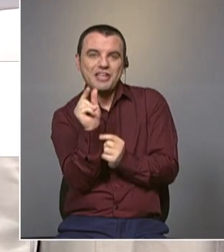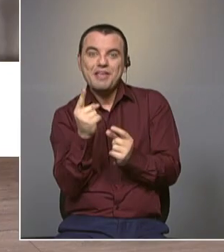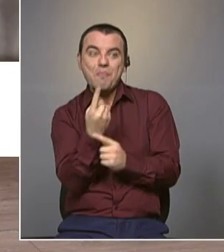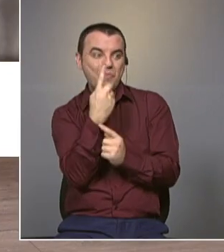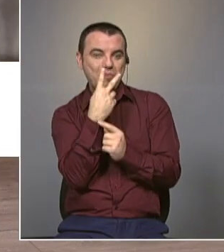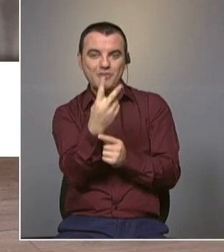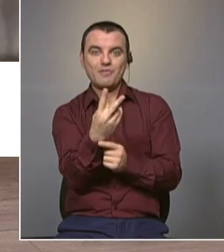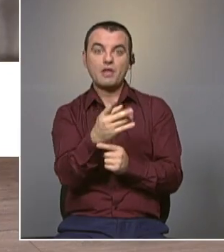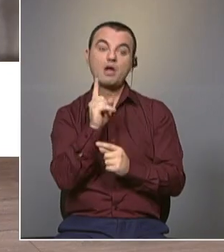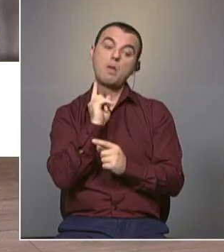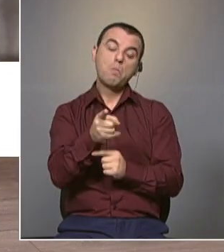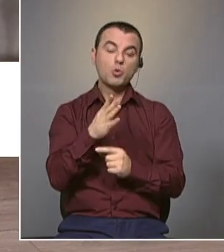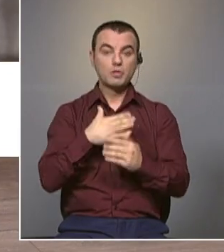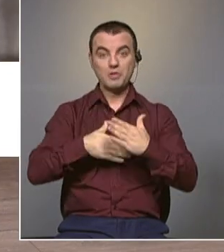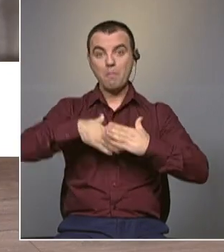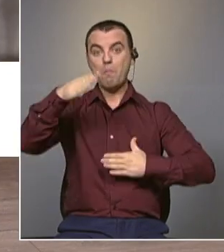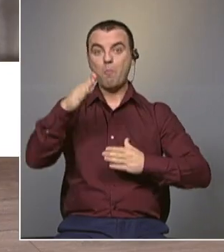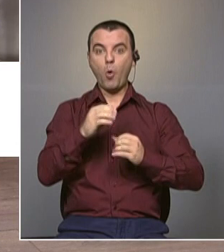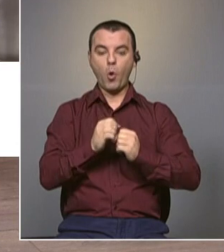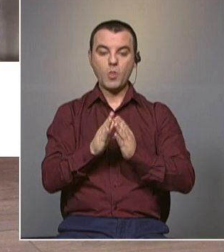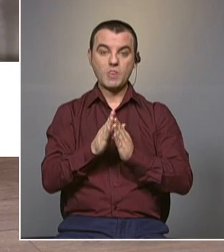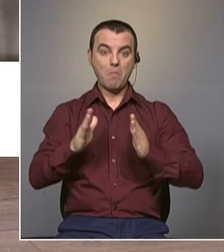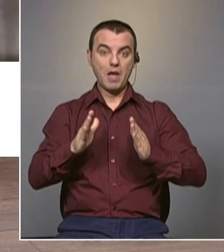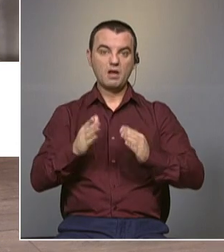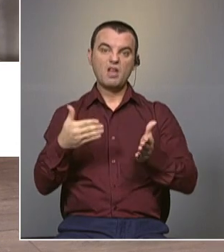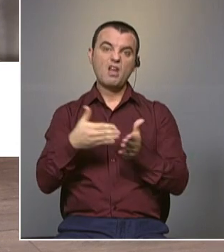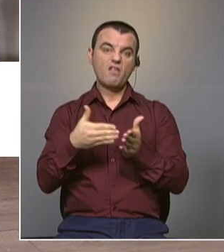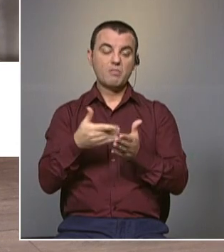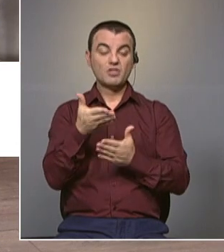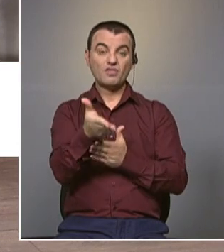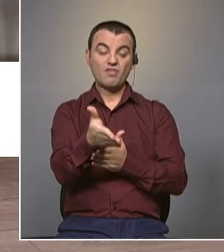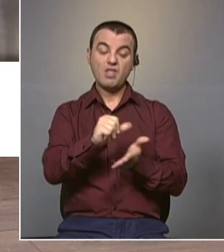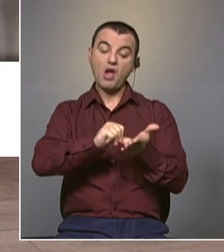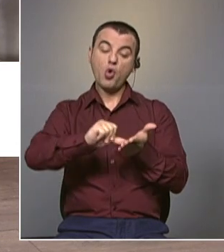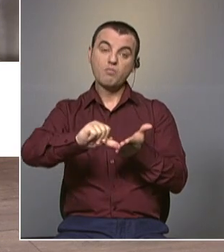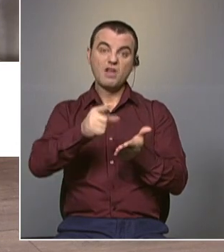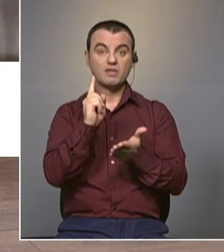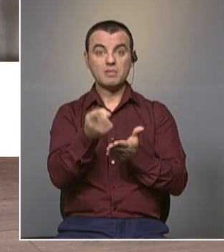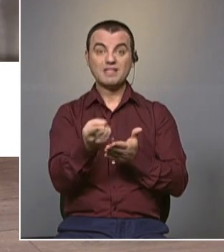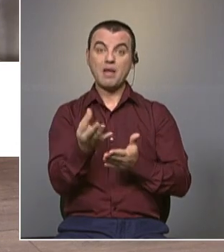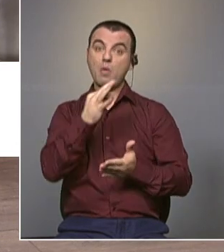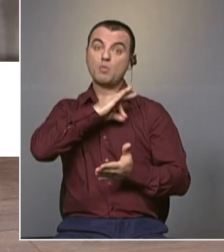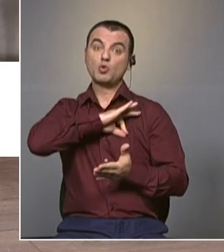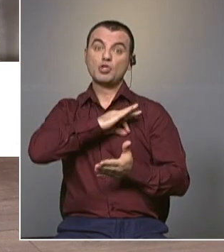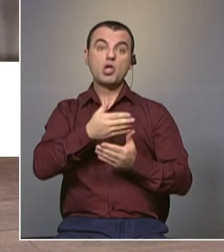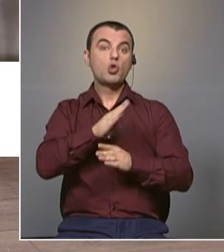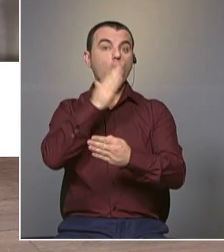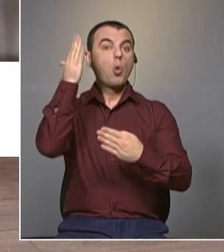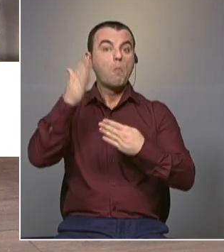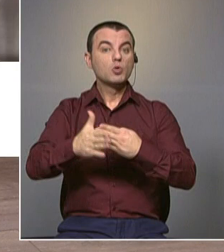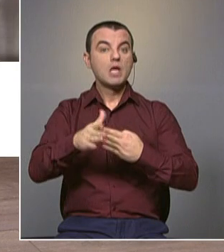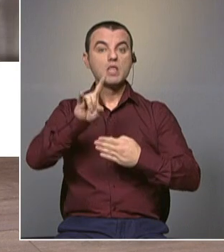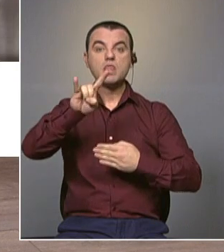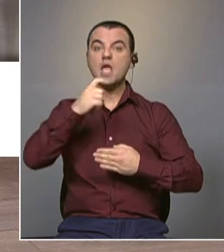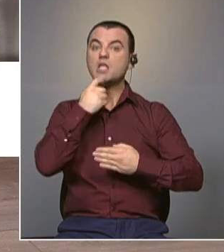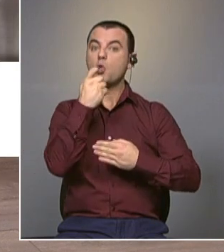можеха да бъдат и много по-дебели, въпреки, че в тях отразяваме само постиженията от последните 10 години, т.е. в